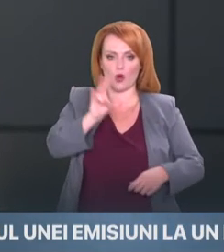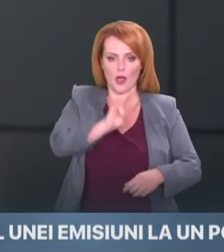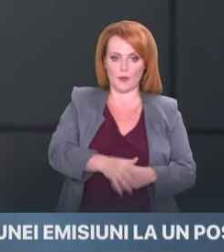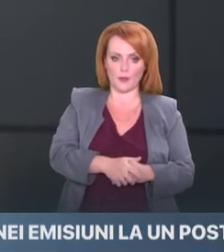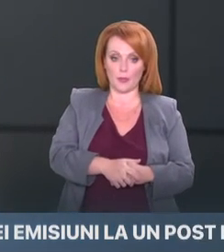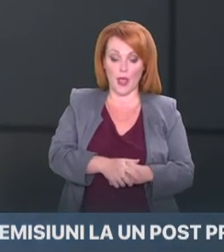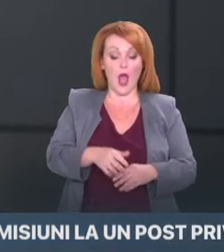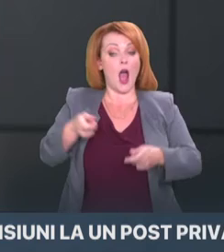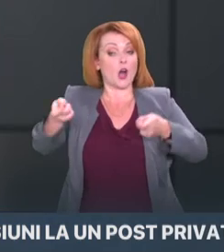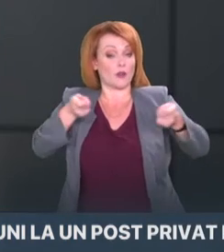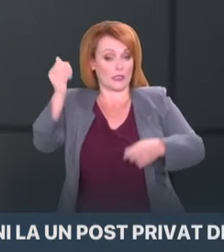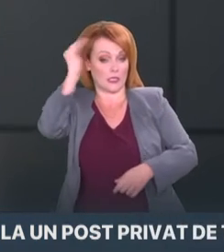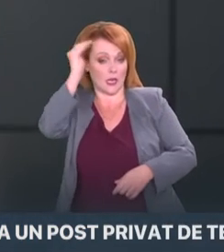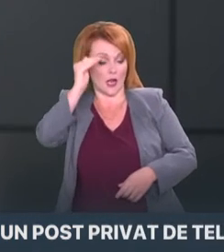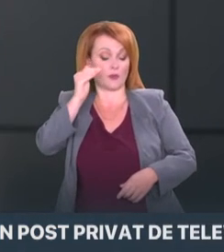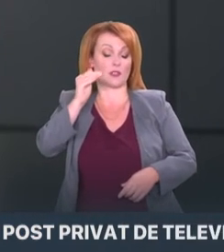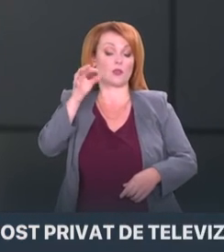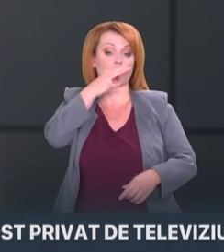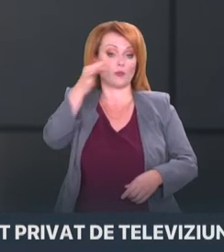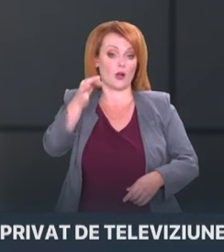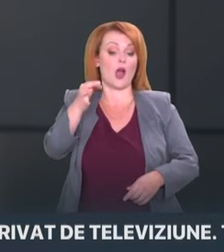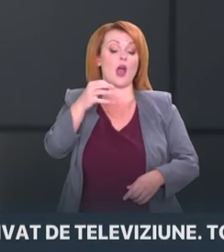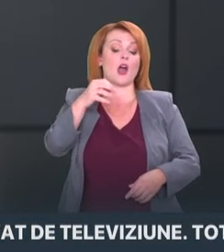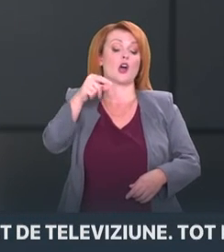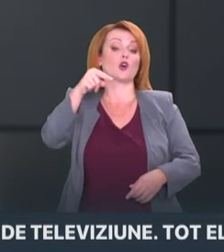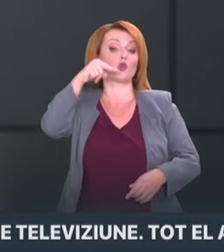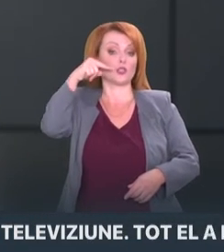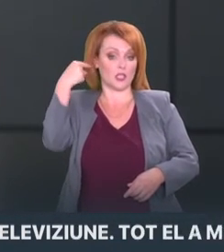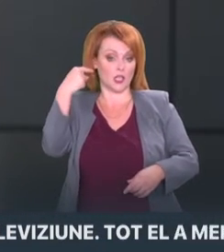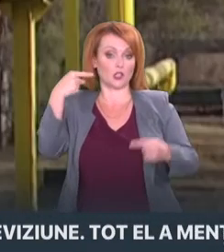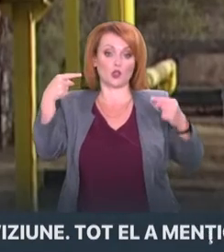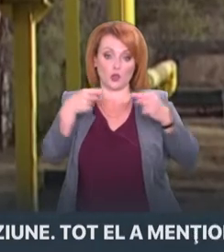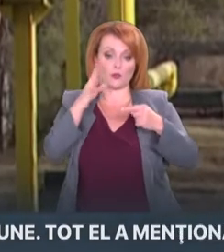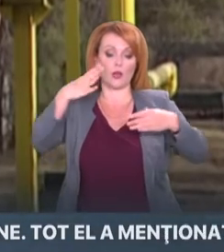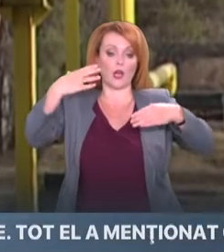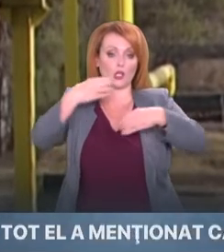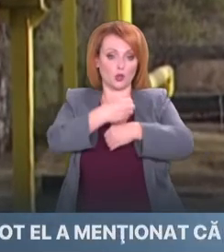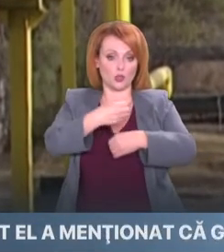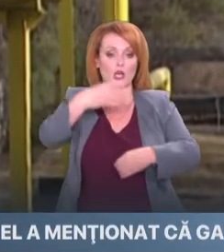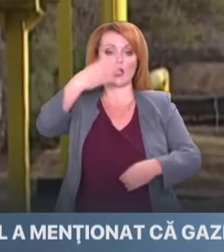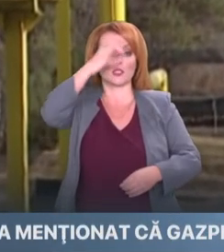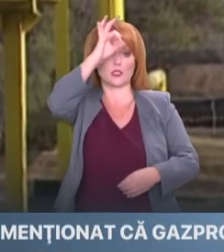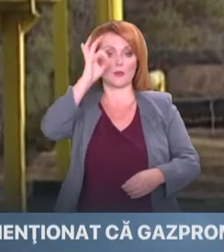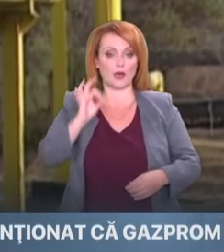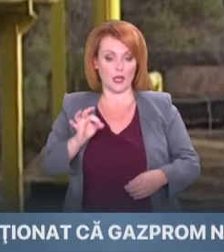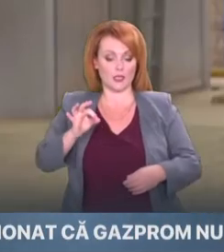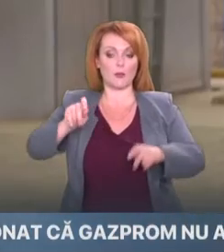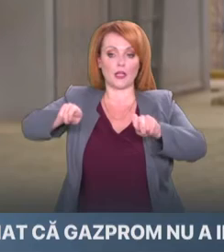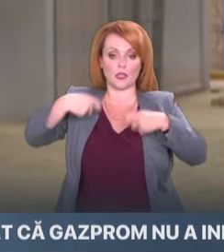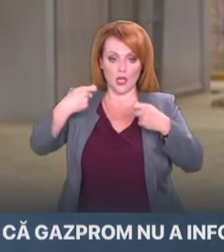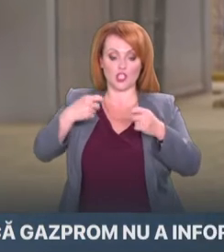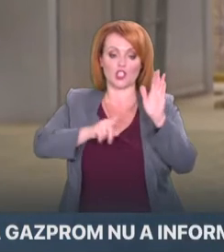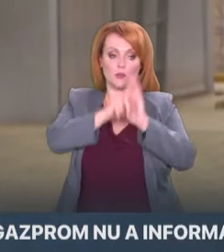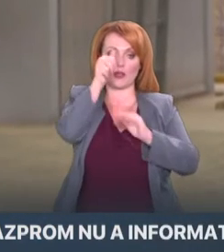de la Tiraspol, Vadim Krasnoselski, a declarat că Gazprom va reduce cu 40% livrările începând cu luna noiembrie. În